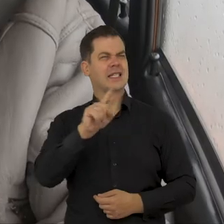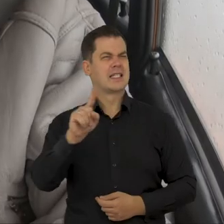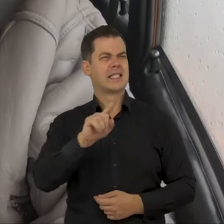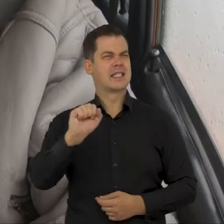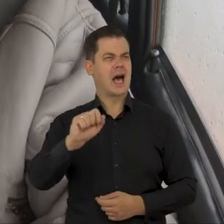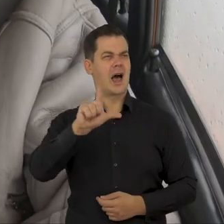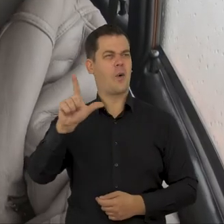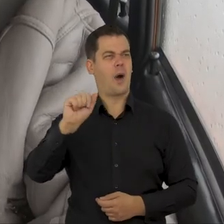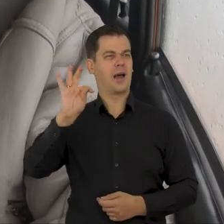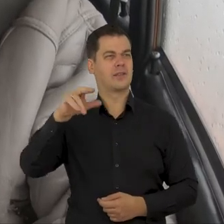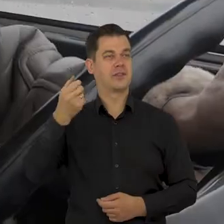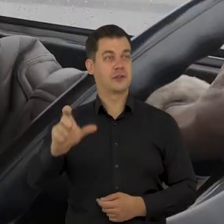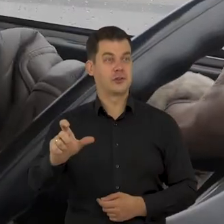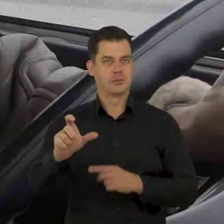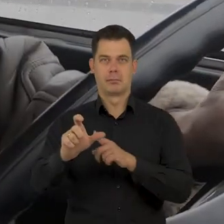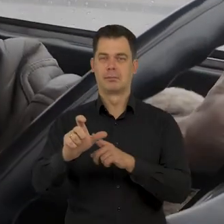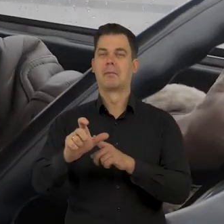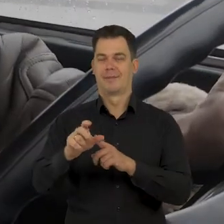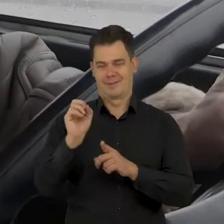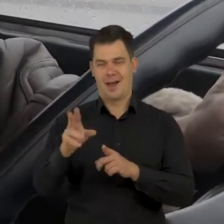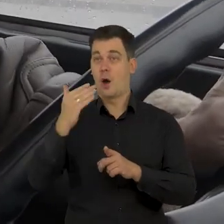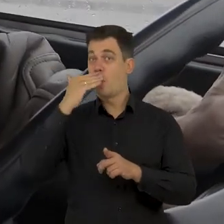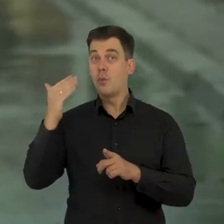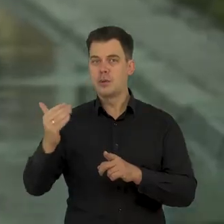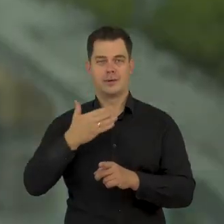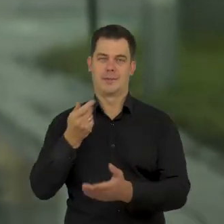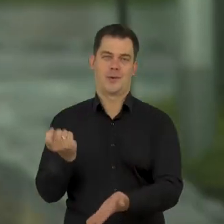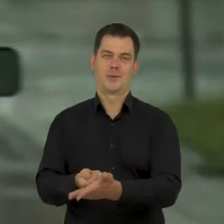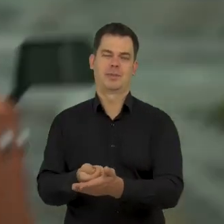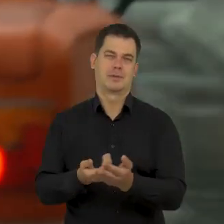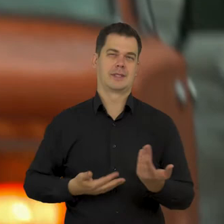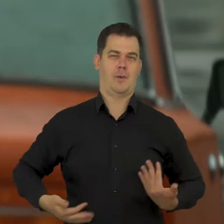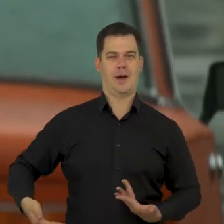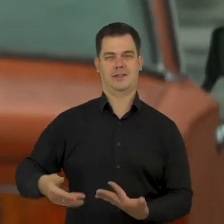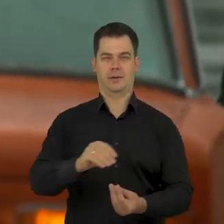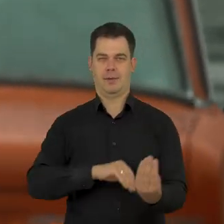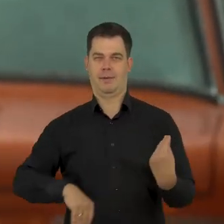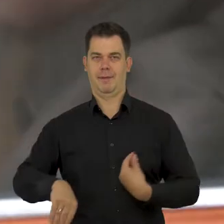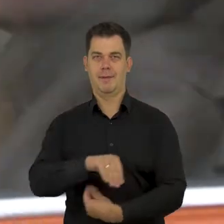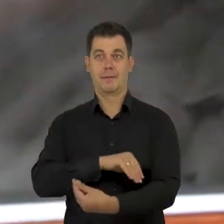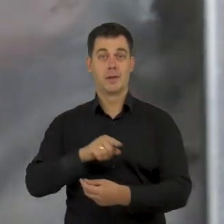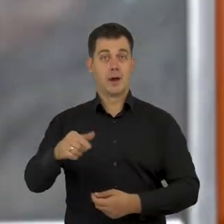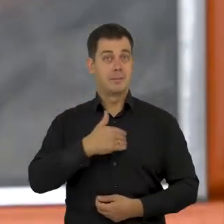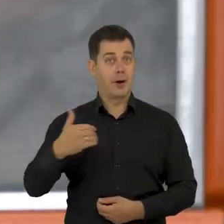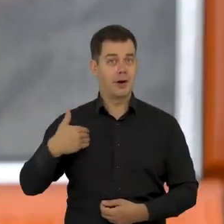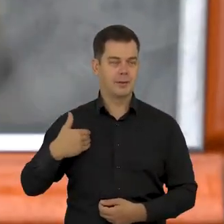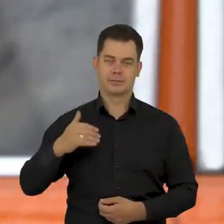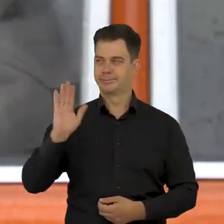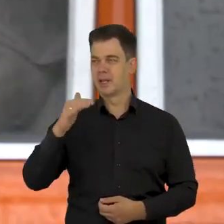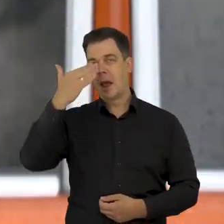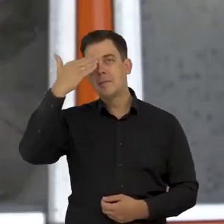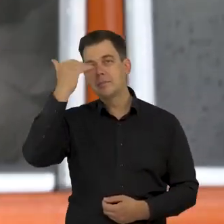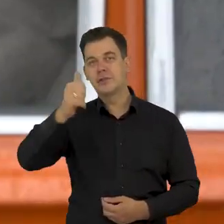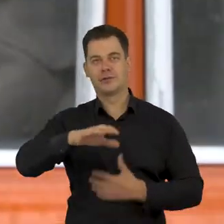załatwiłem. Albo nie, za komuny się nie kupowało, tylko załatwiało. I tak Polacy stali się mistrzami świata